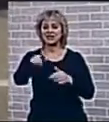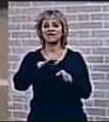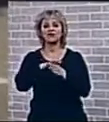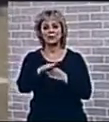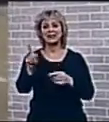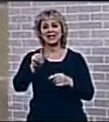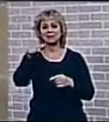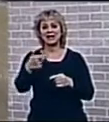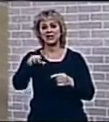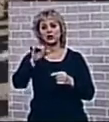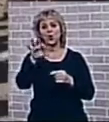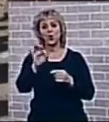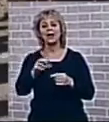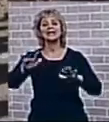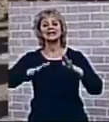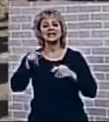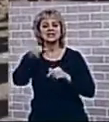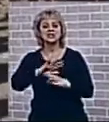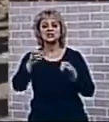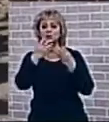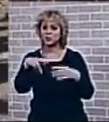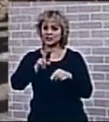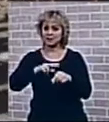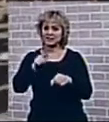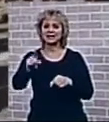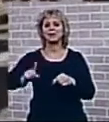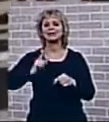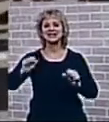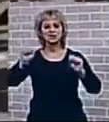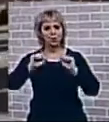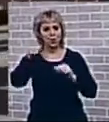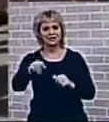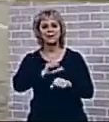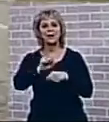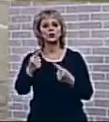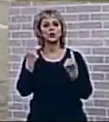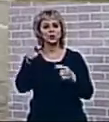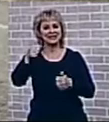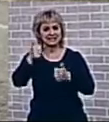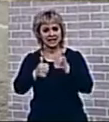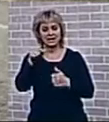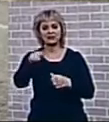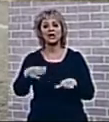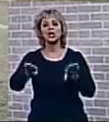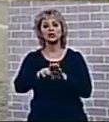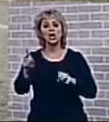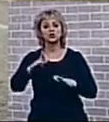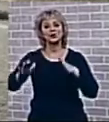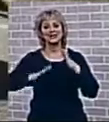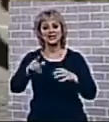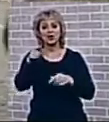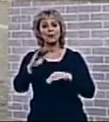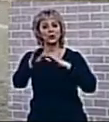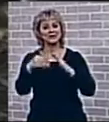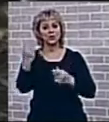выполнили нормативы ГТО. Тренеры здесь не просто полицейские, это мастера спорта, победители крупных соревнований, так что тренировка под